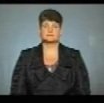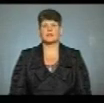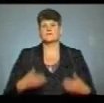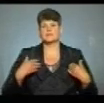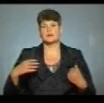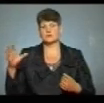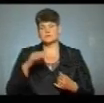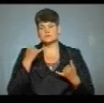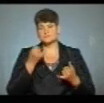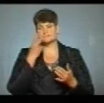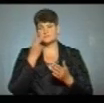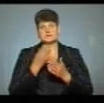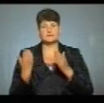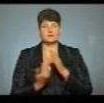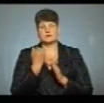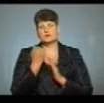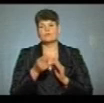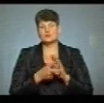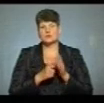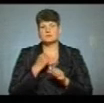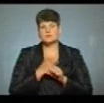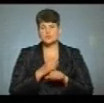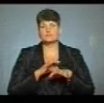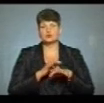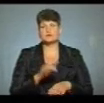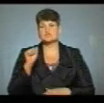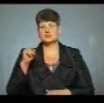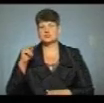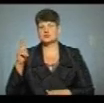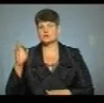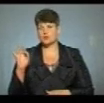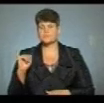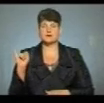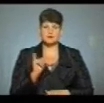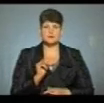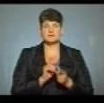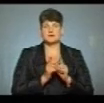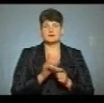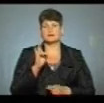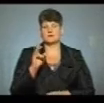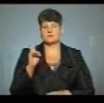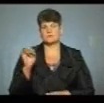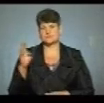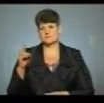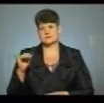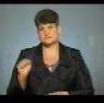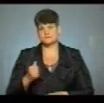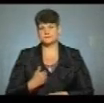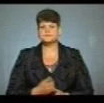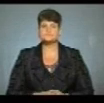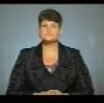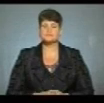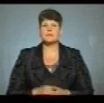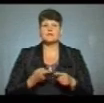Вітаю всіх, хто зараз з нами. Ви дивитесь новини. У студії для вас працюють ведуча Анастасія Чечко і сурдоперекладач Надія Коцовська. І у